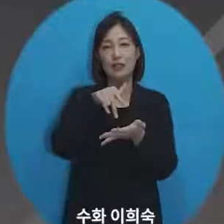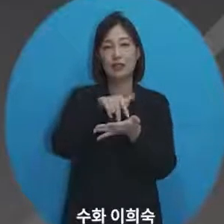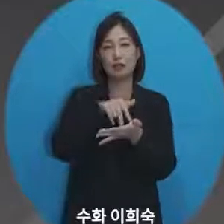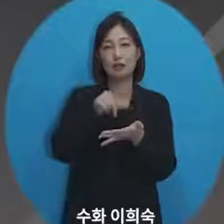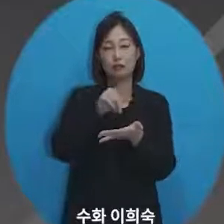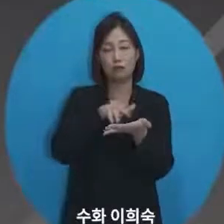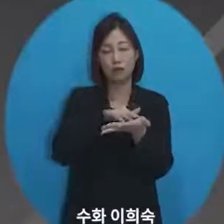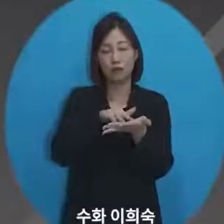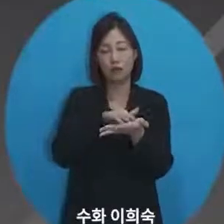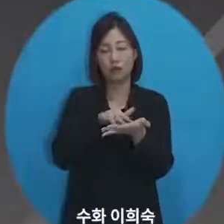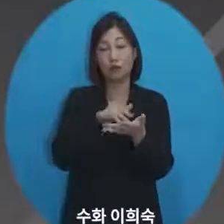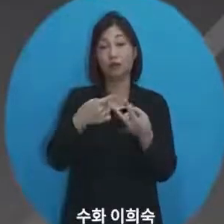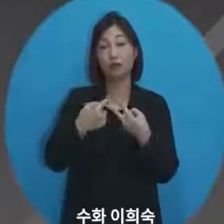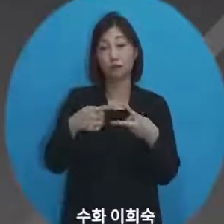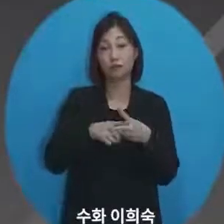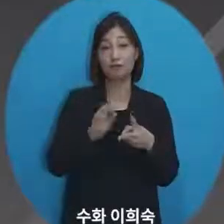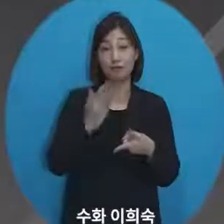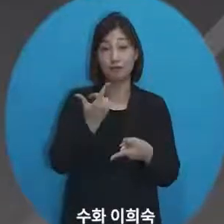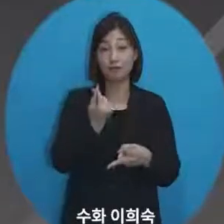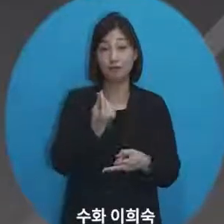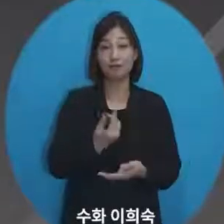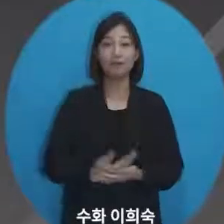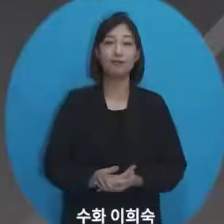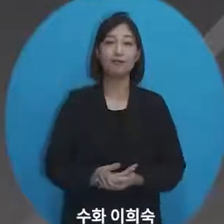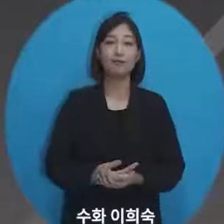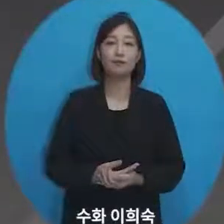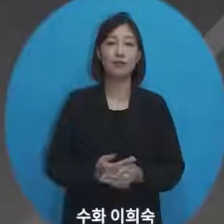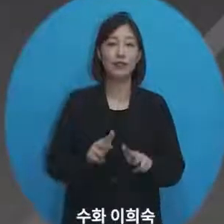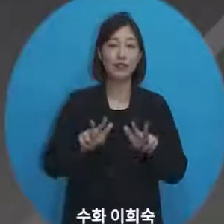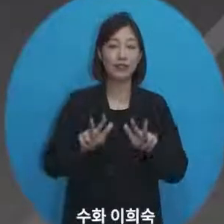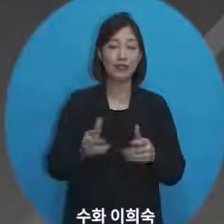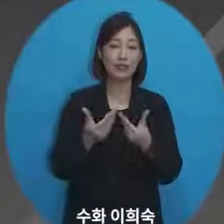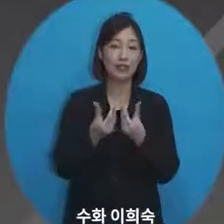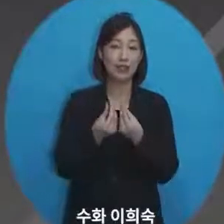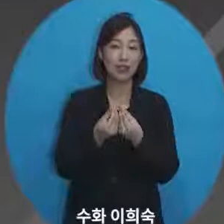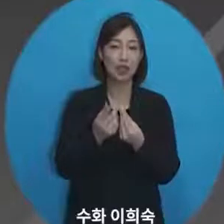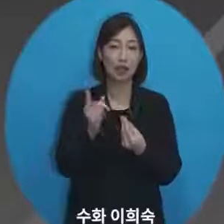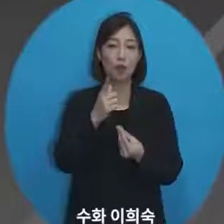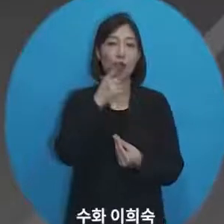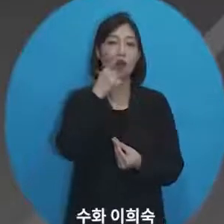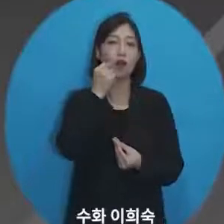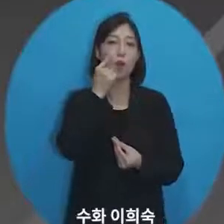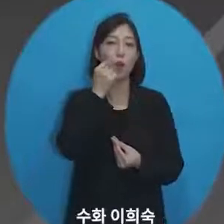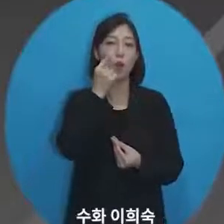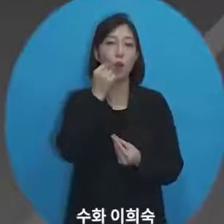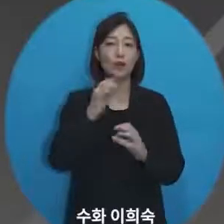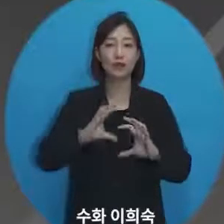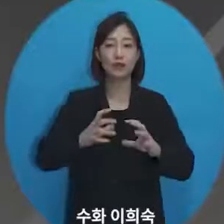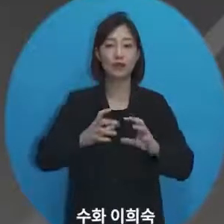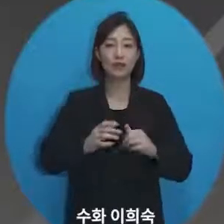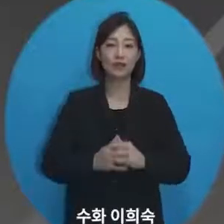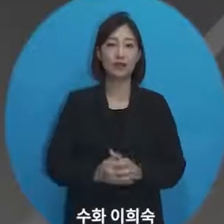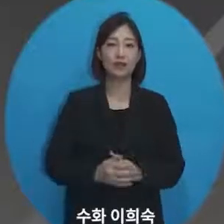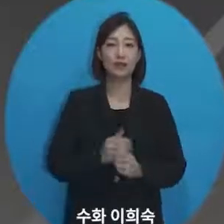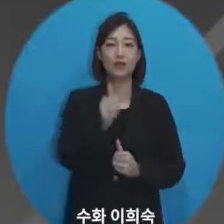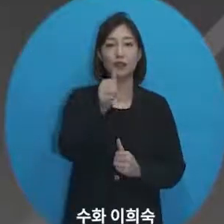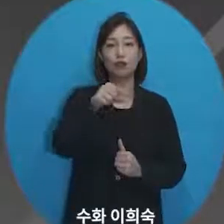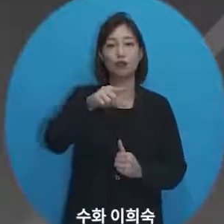수 있는 부분도 같이 대응을 할 수가 있을 것 같습니다. 지금 보시는 것도 일본의